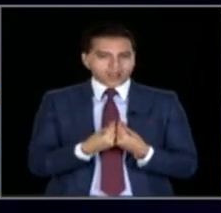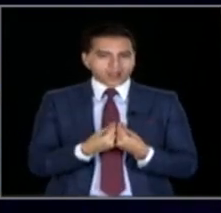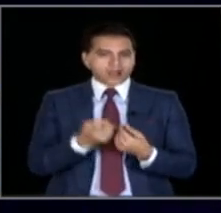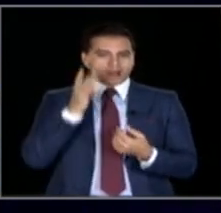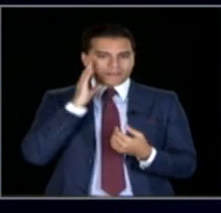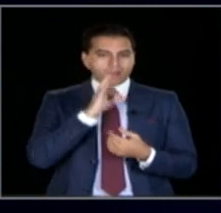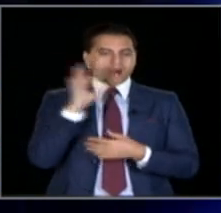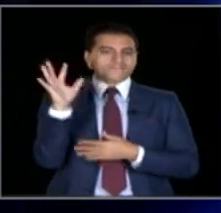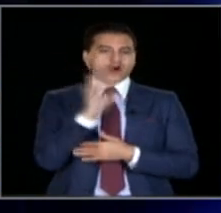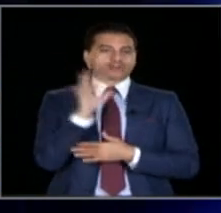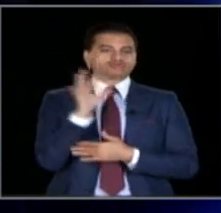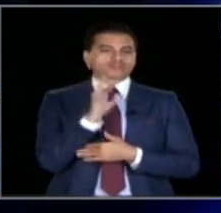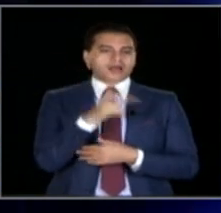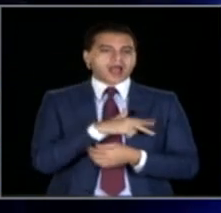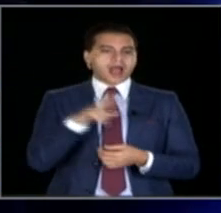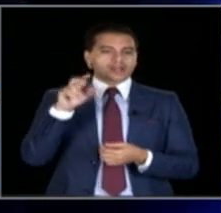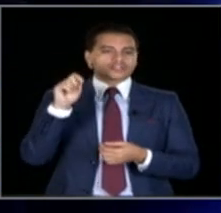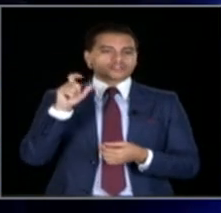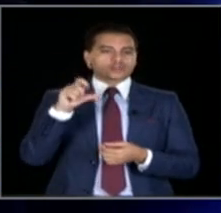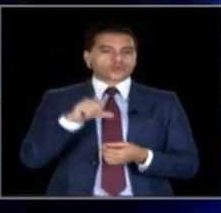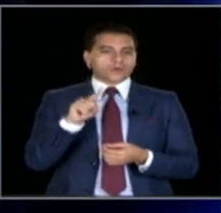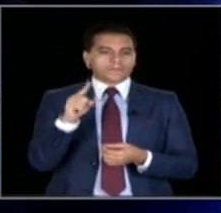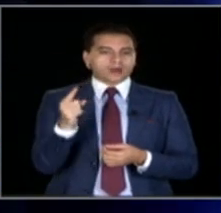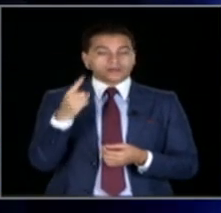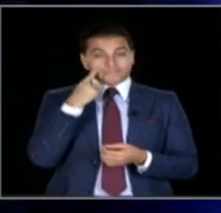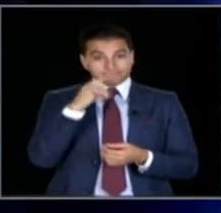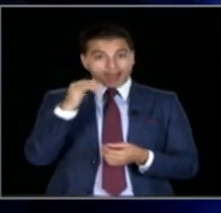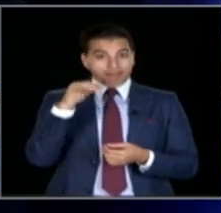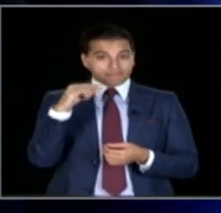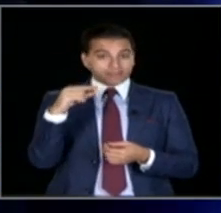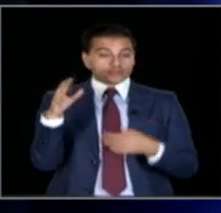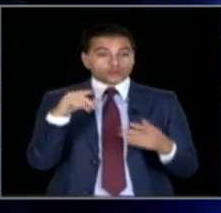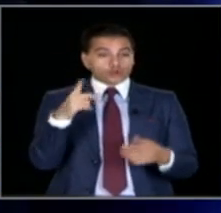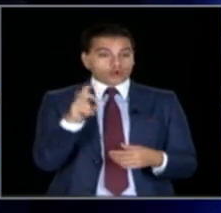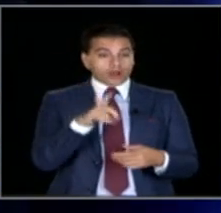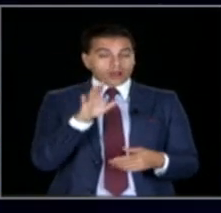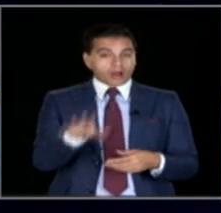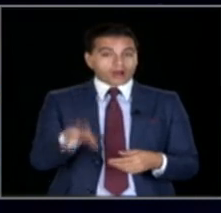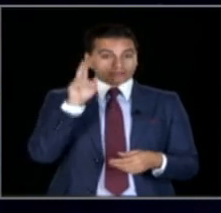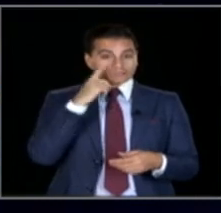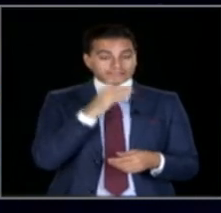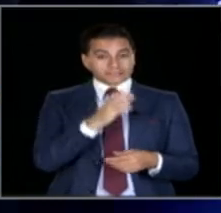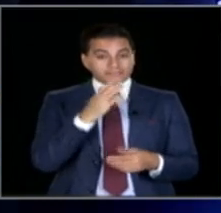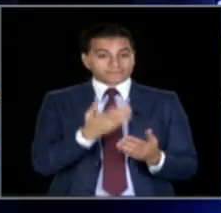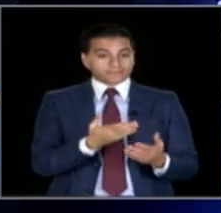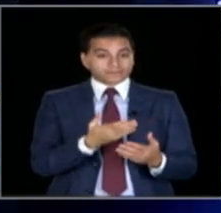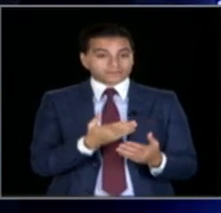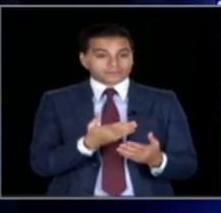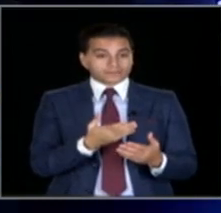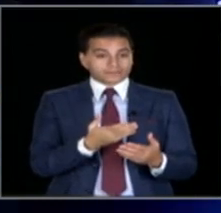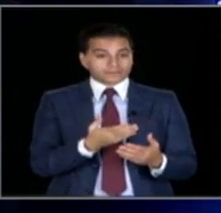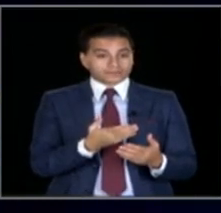متغطية بأشجار السنوبر. محمد درة خطفت البازر. إجابتك